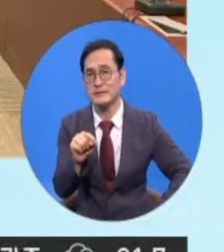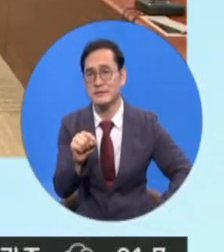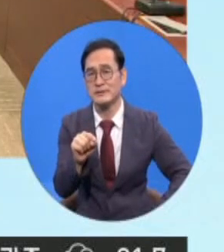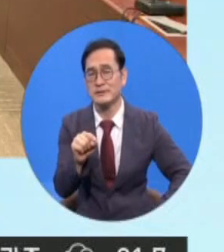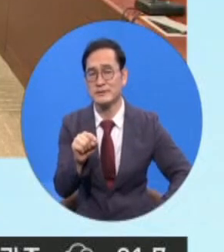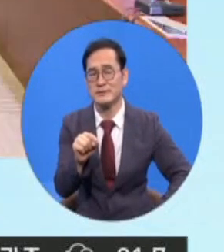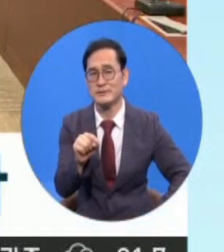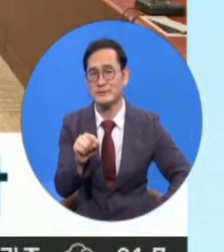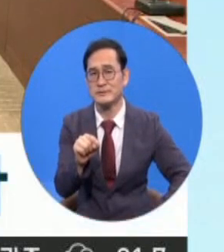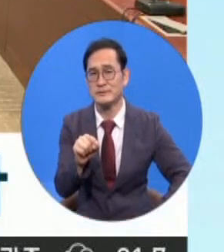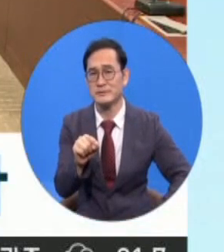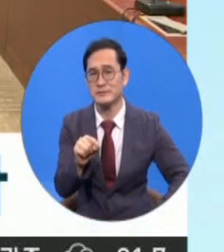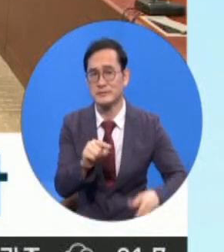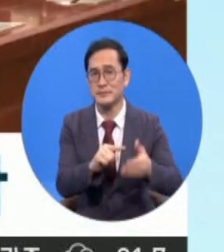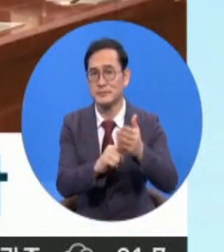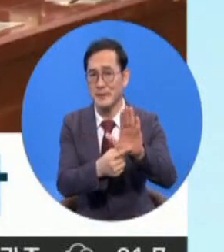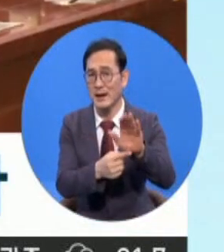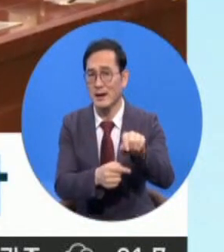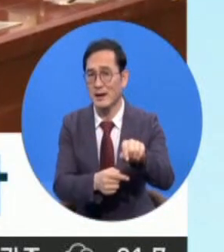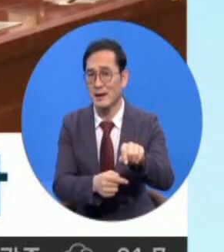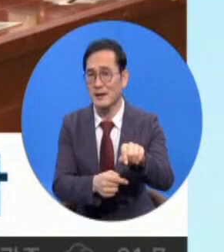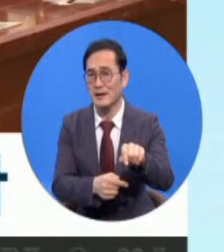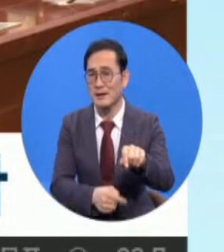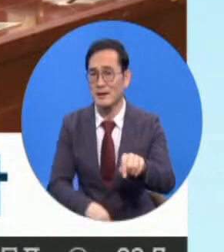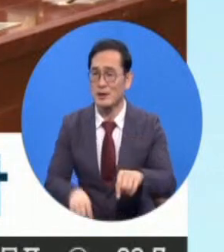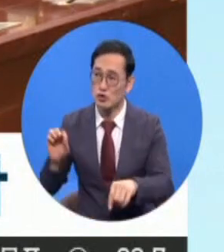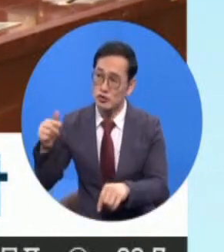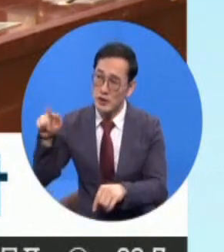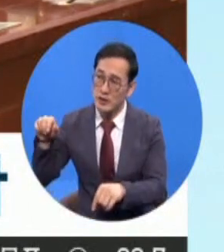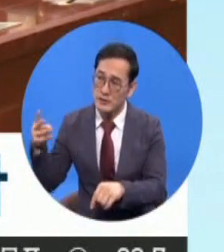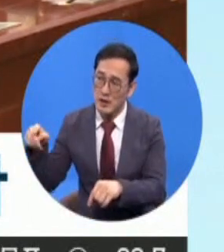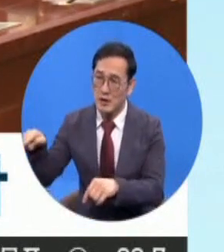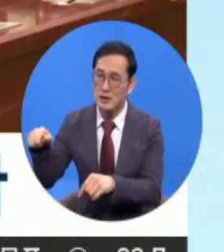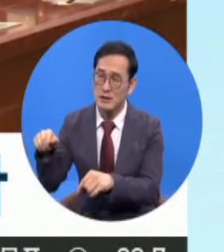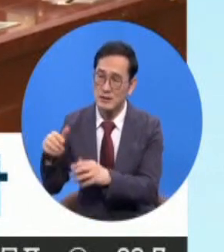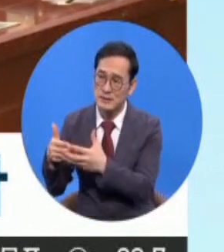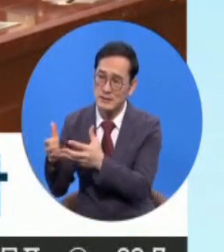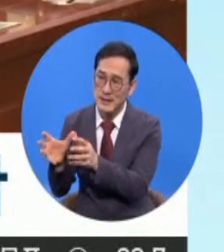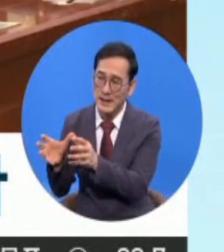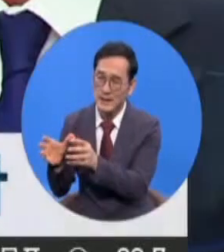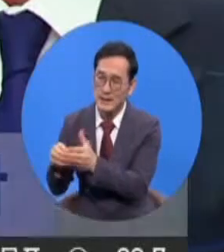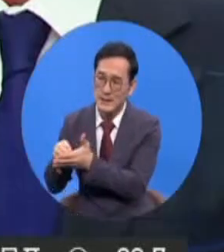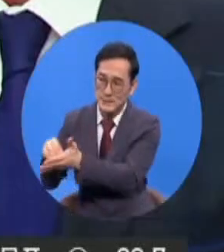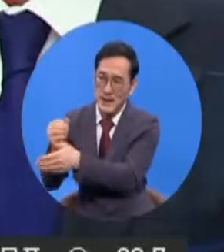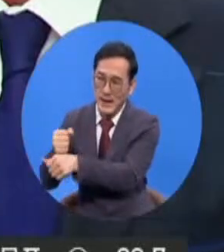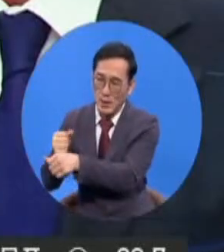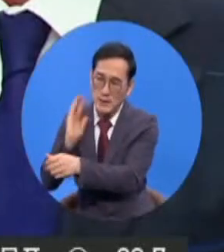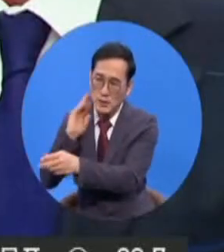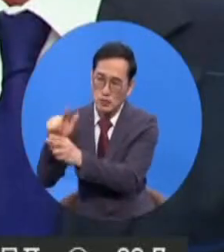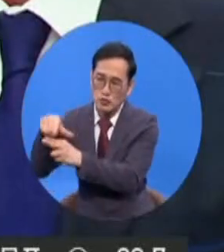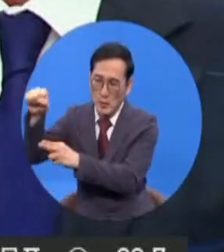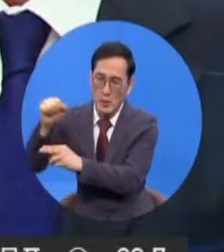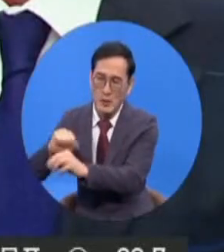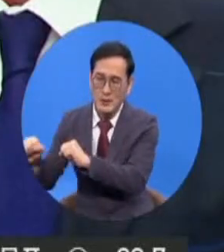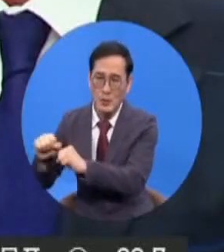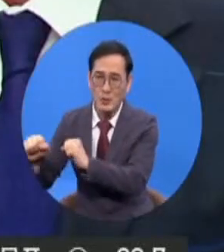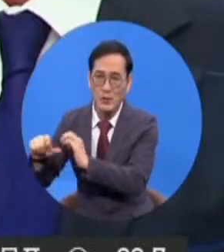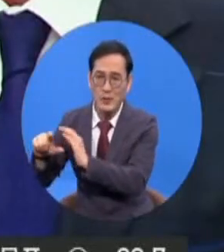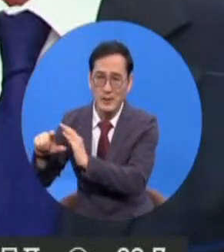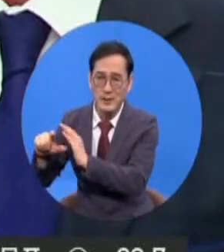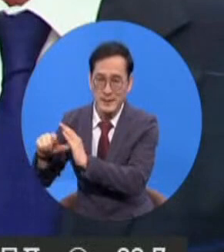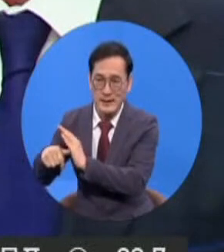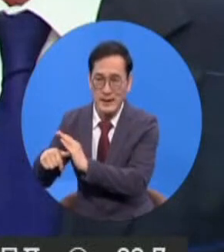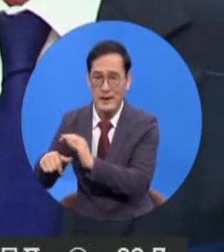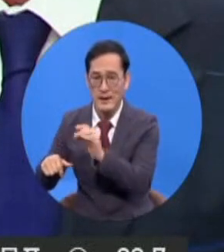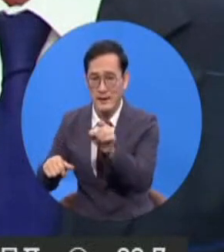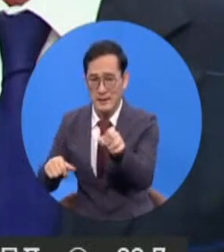변수가 작용을 한 거죠 여러가지가 의심할수 있다 그래서 사이트 입니다 근데 일단은 뭐 누군가에게 설명하기 위한 자료